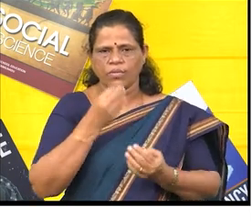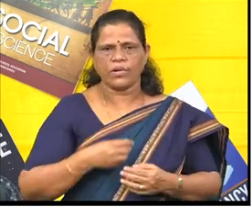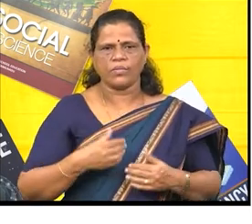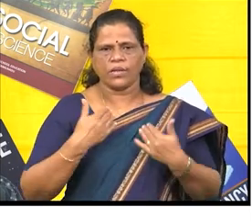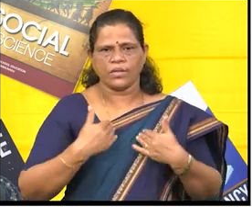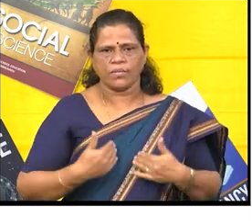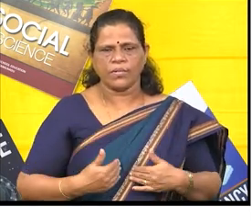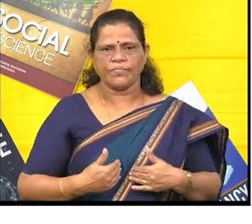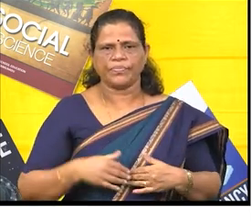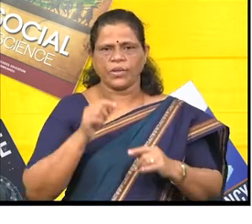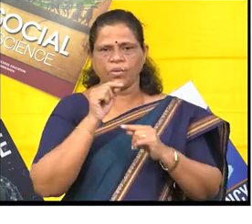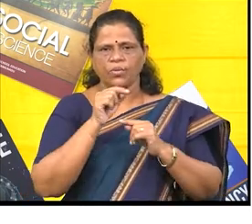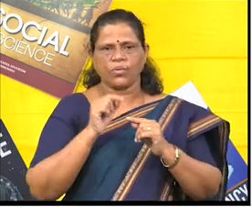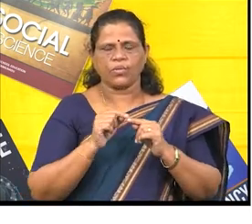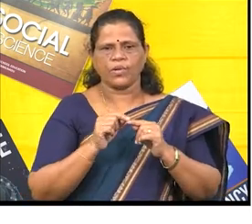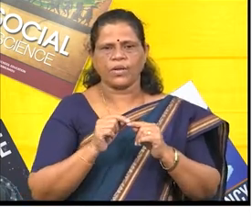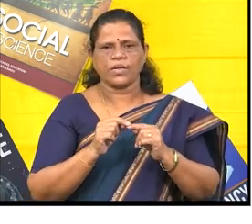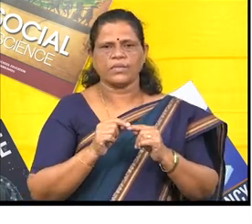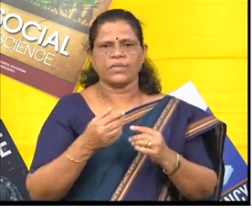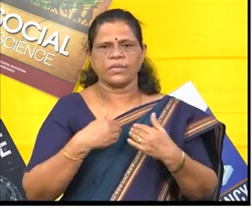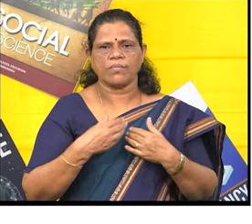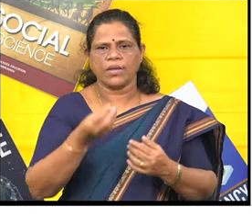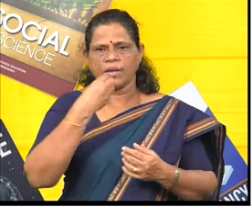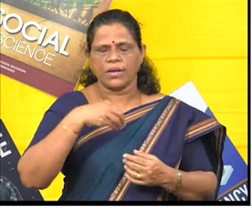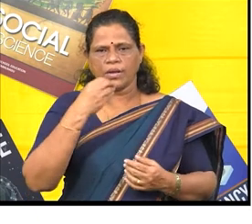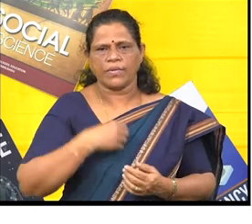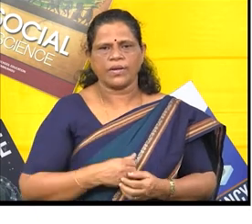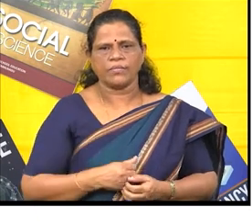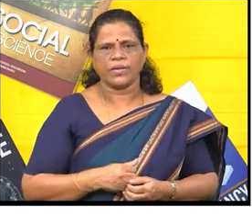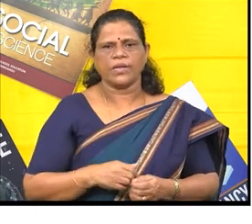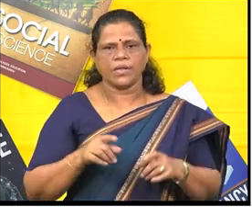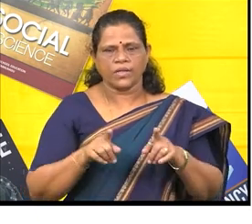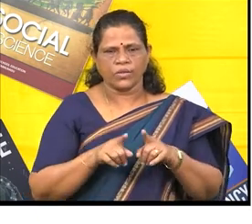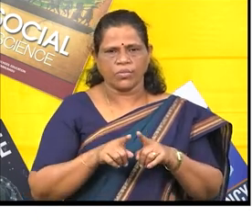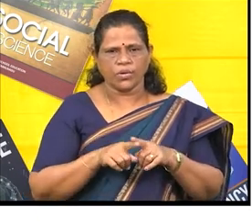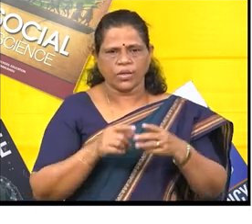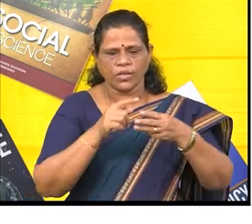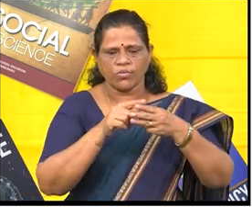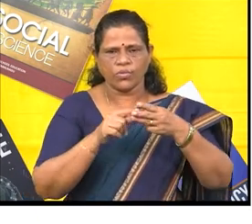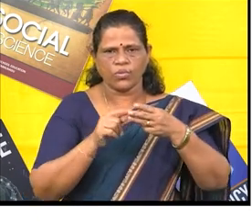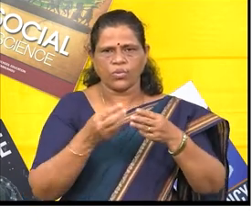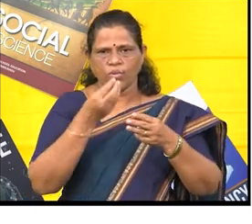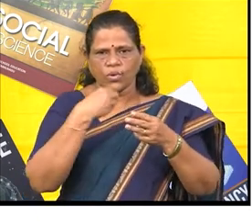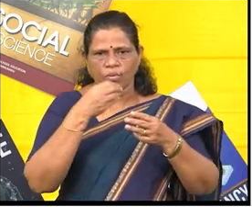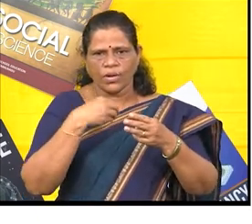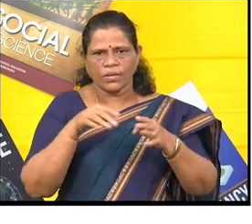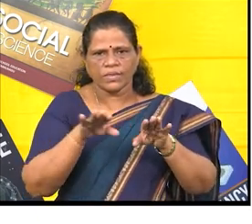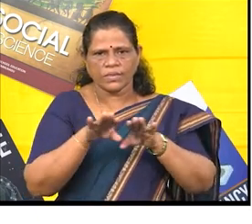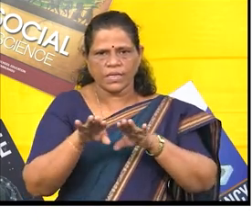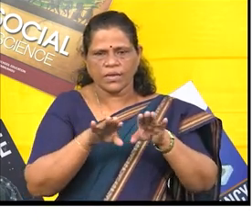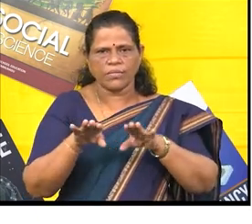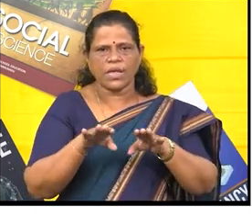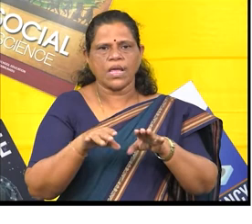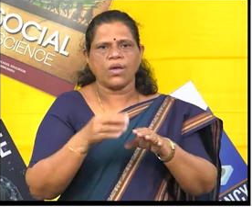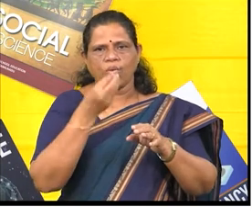உணவுகளும் நம்ம வந்து ஒரு குறிப்பிட்ட அளவில் சரி விகிதத்தில் நம்ம எடுத்துக்கொள்ள வேண்டும். அந்த மாதிரி மூன்று உணவுகளையும் சரி விகிதத்தில் எடுத்துக்கொண்டால் மட்டுமே